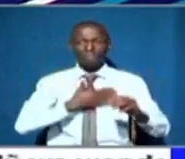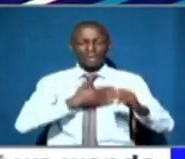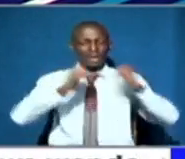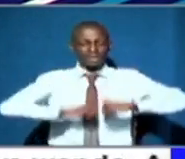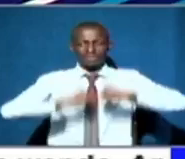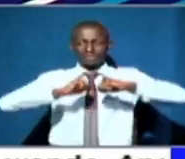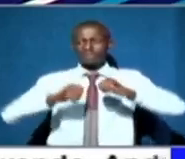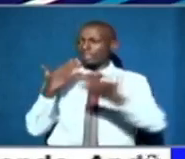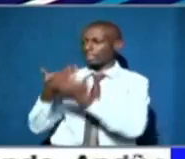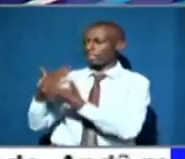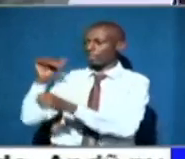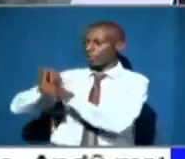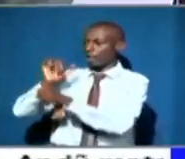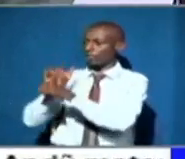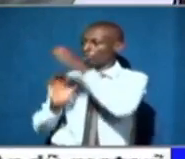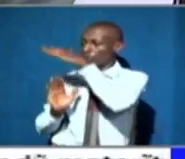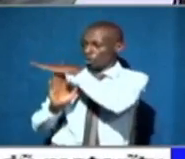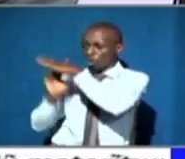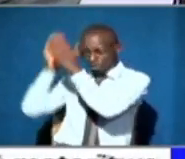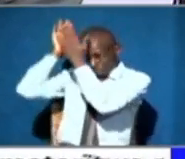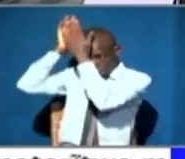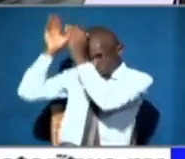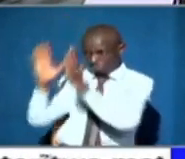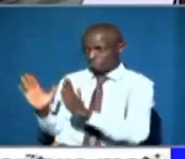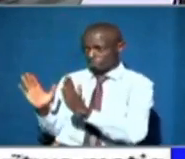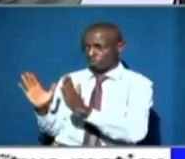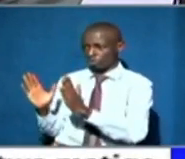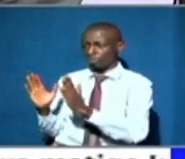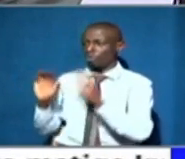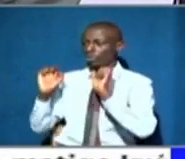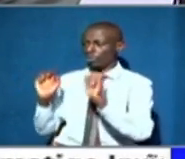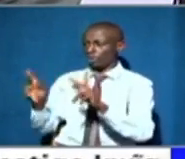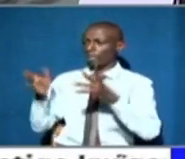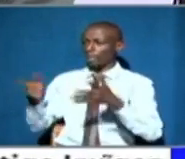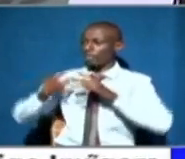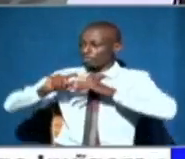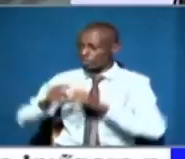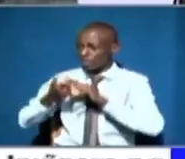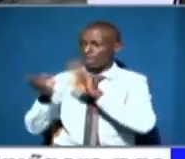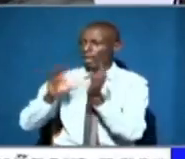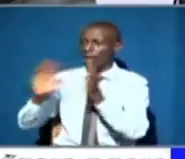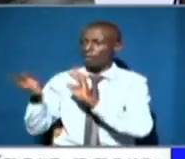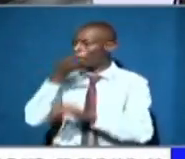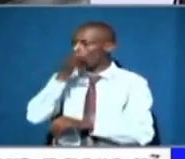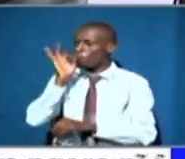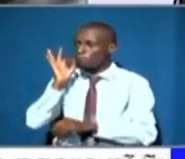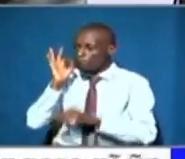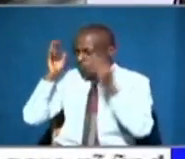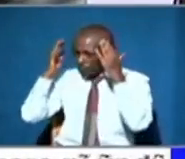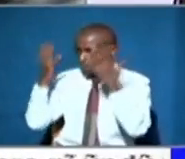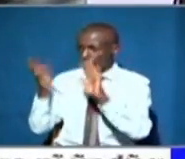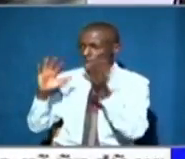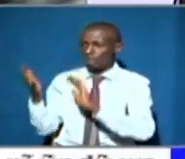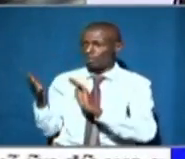muno archbishop archbishop tosokia gatho muno Ramadan tokia jiriria ni kahinda gakoretwo andu theini wa bururi na